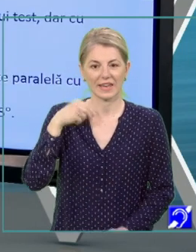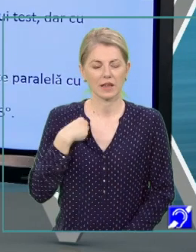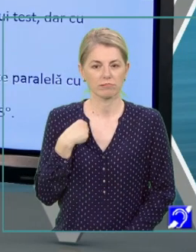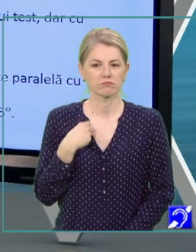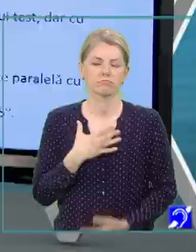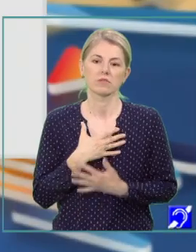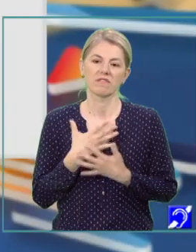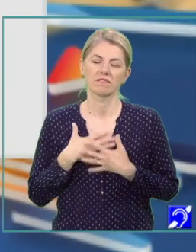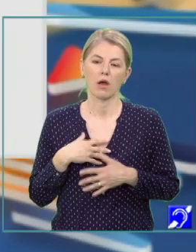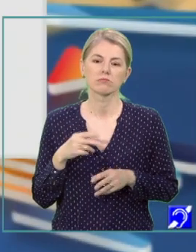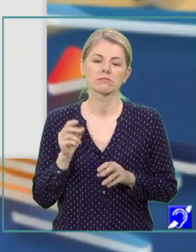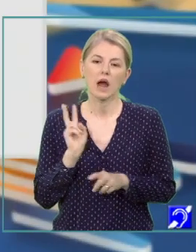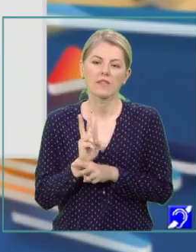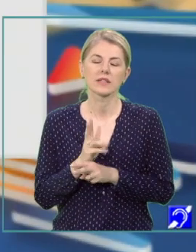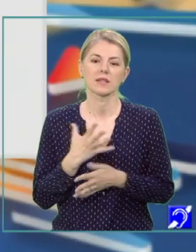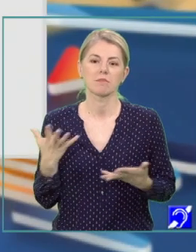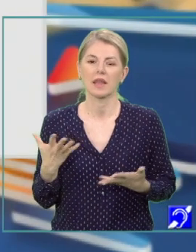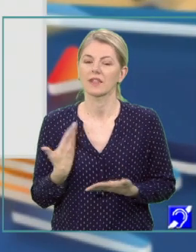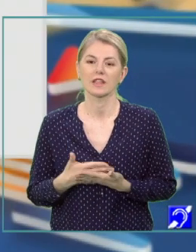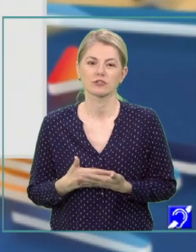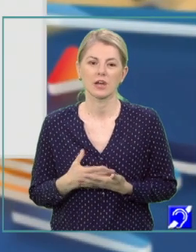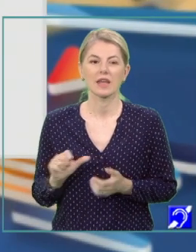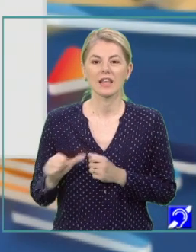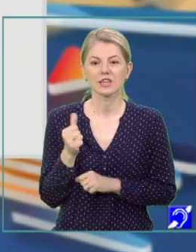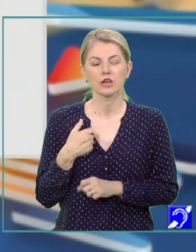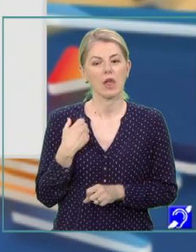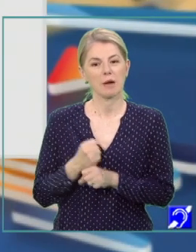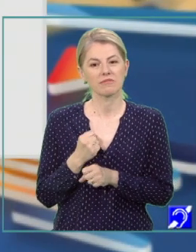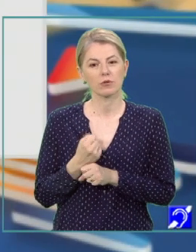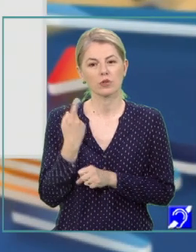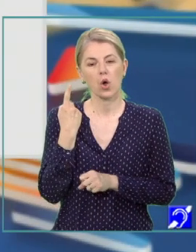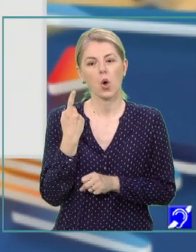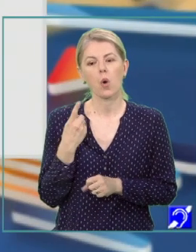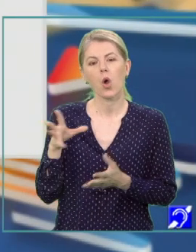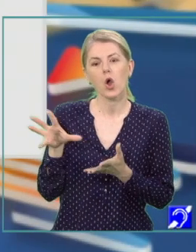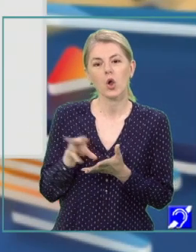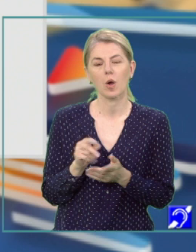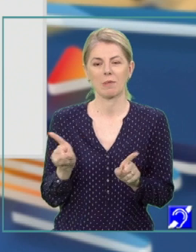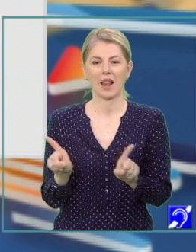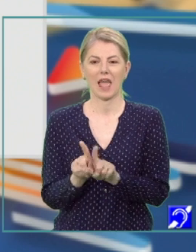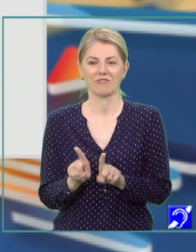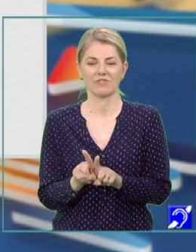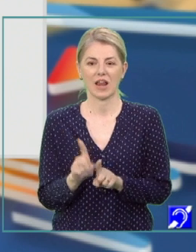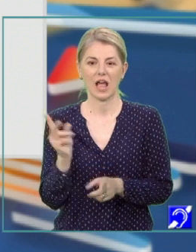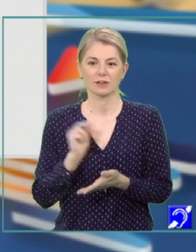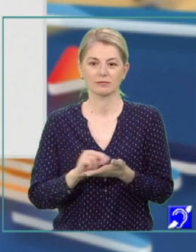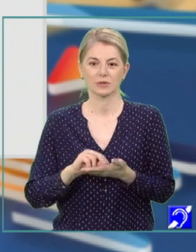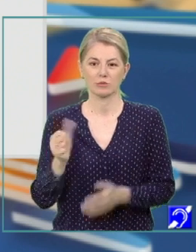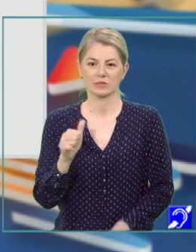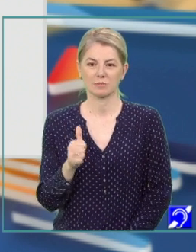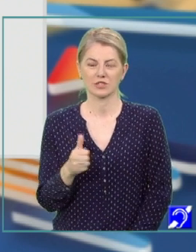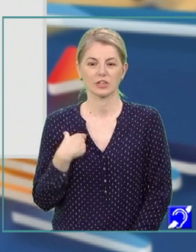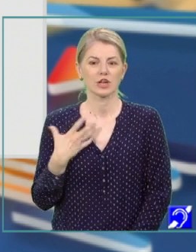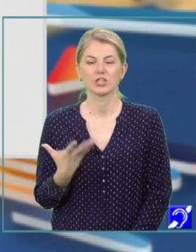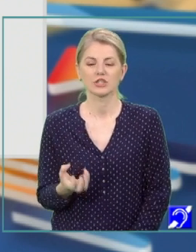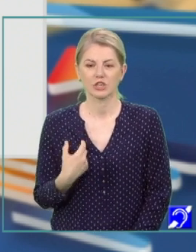în mod deosebit. De ce? Din nou am făcut, dragii mei, o clonă acestui subiect 11. Și